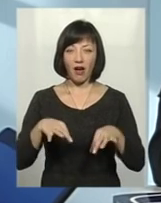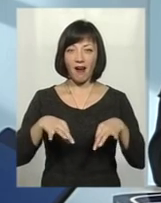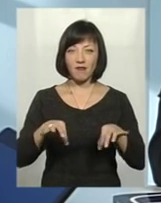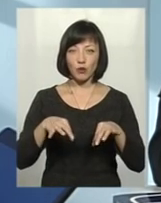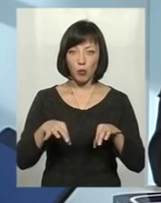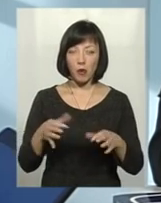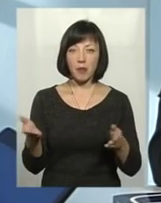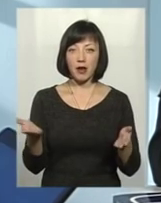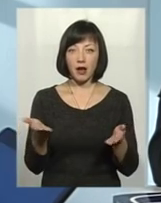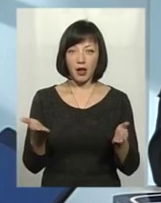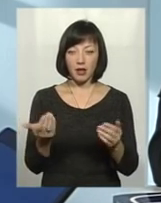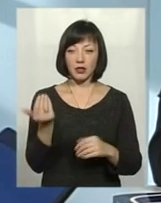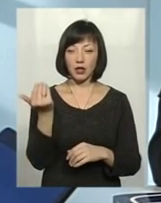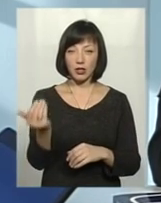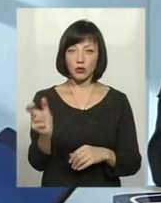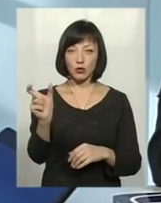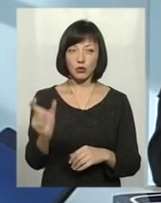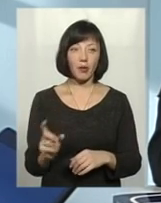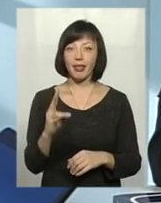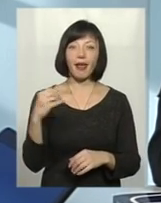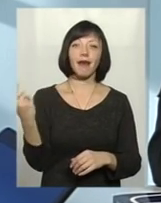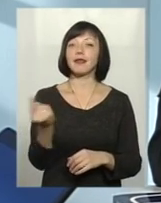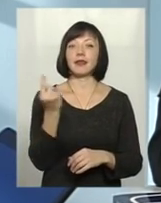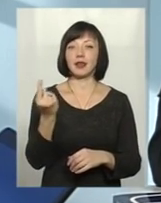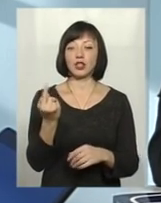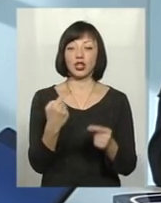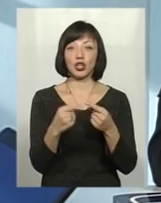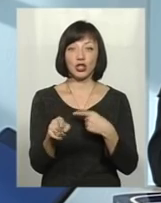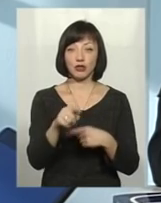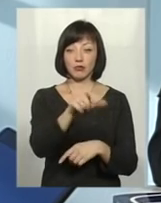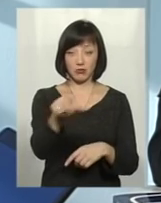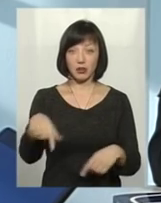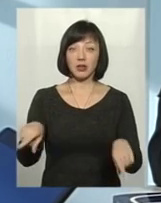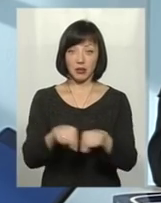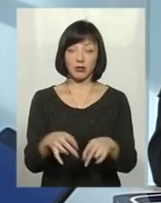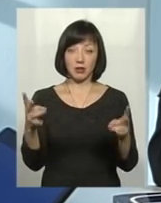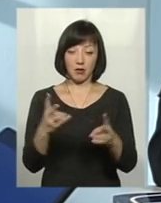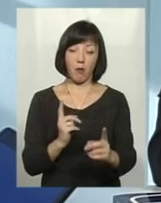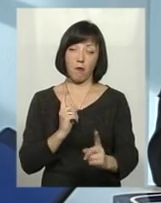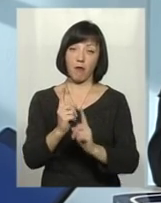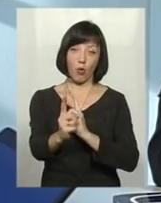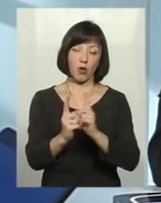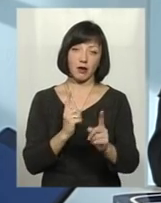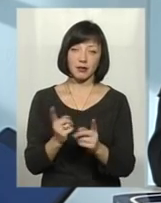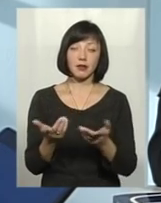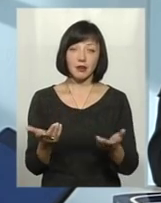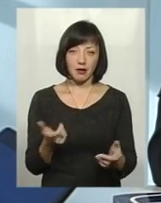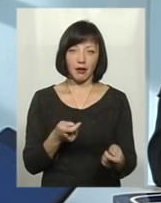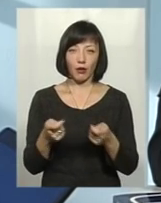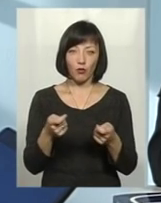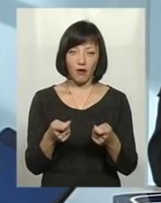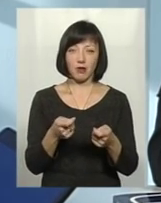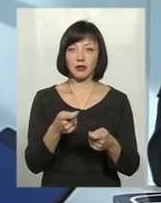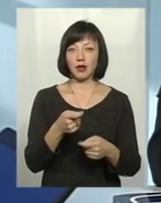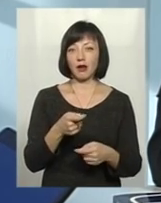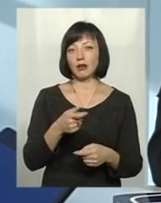автомобіль, який належить особі, він не єдиний, і іншим також потрібно буде проїхати. Тобто керуватися людяністю